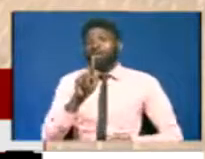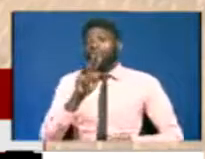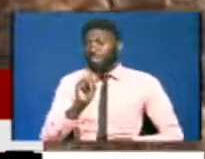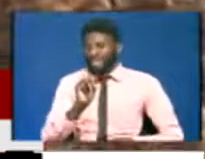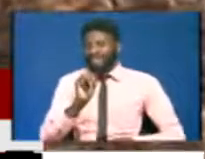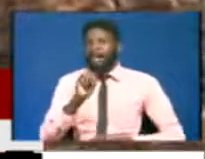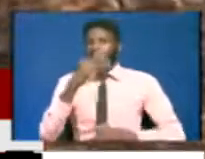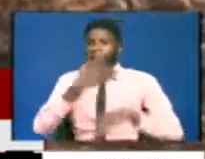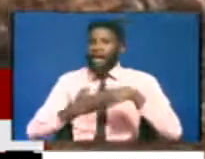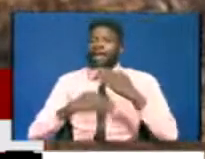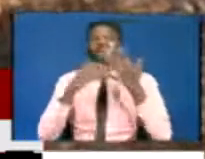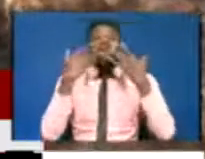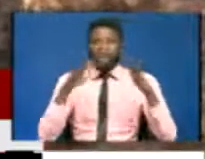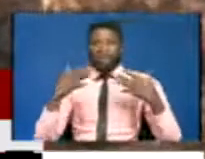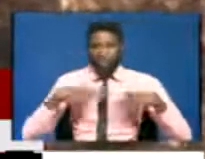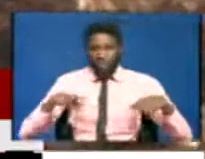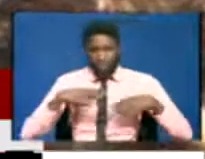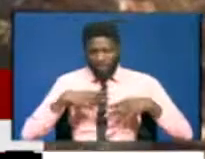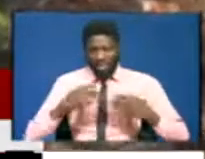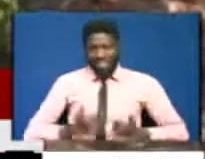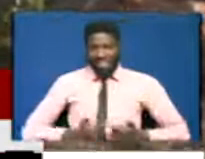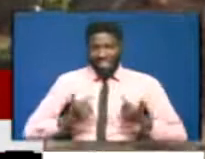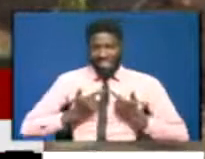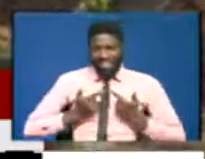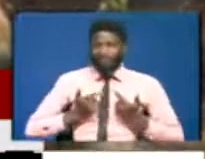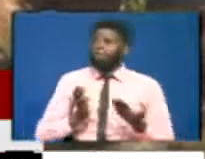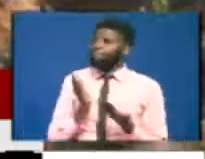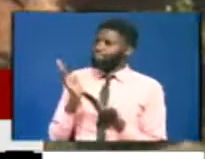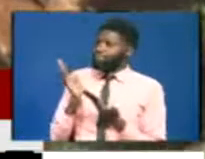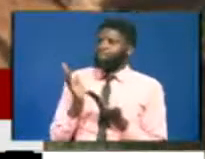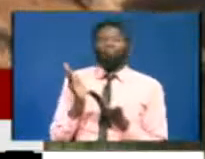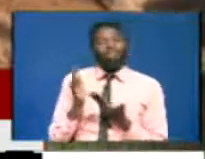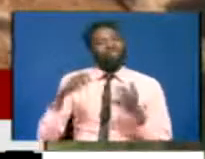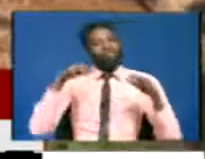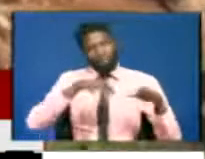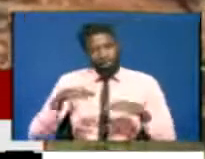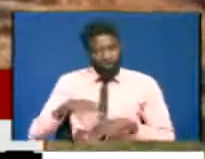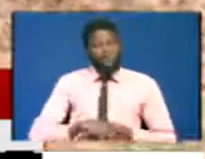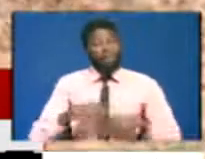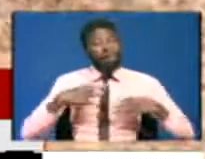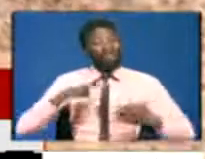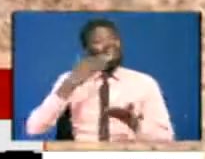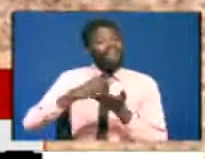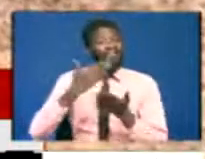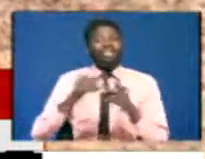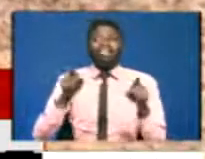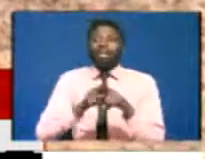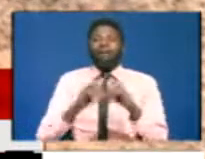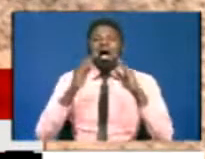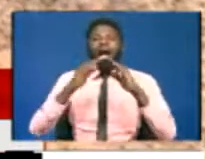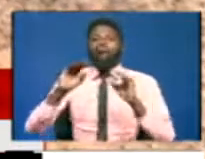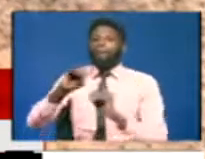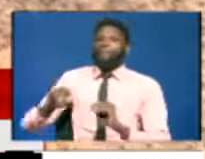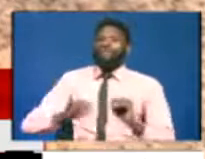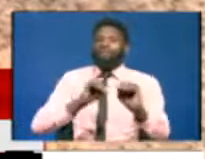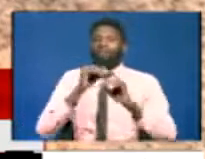upande mwingine wa barabara hukabiliwa na matatizo wakati wa mvua, huku waliokodisha nyumba wakilazimika kuhama nyumba zao kutokana na